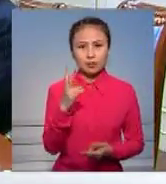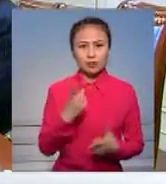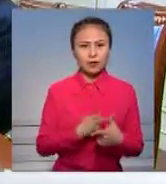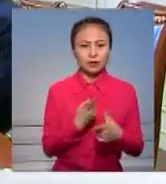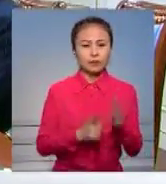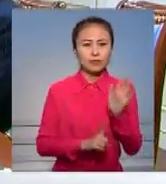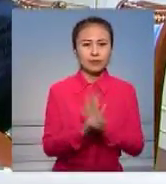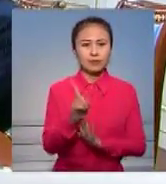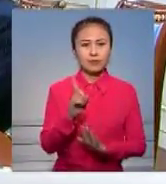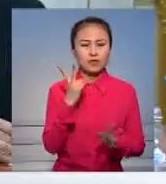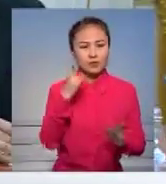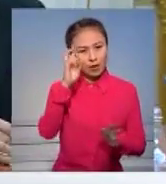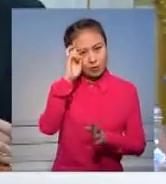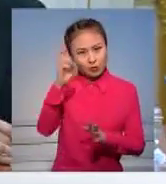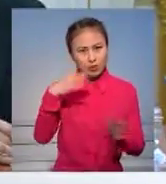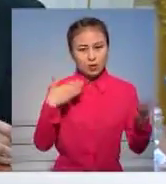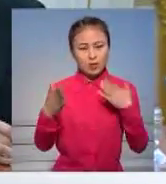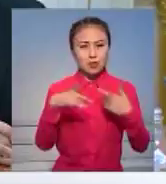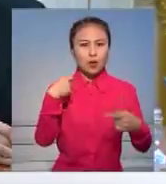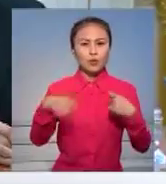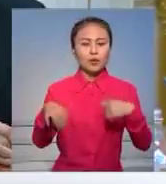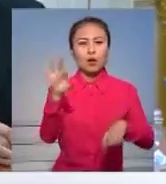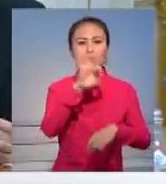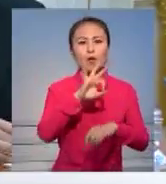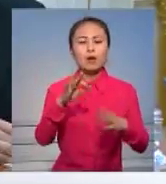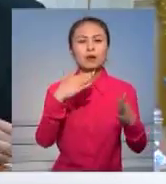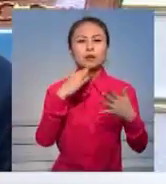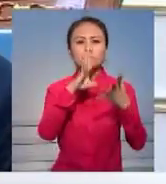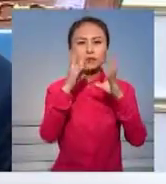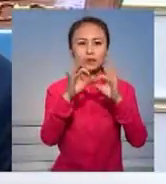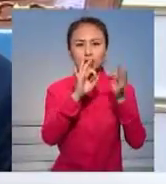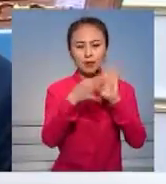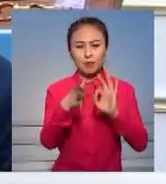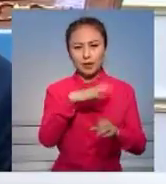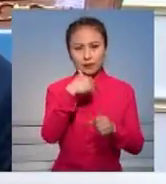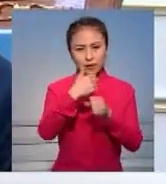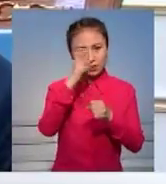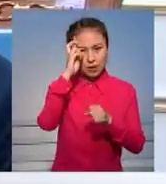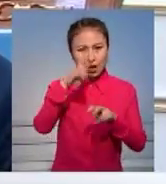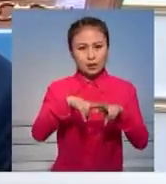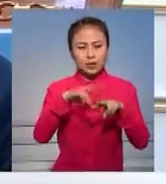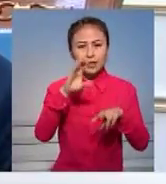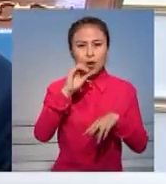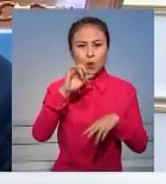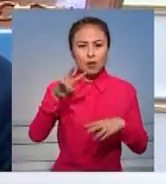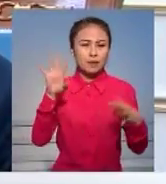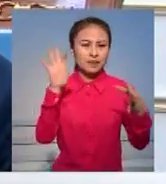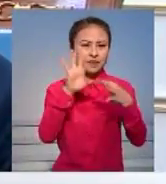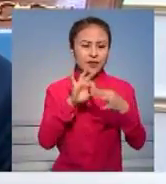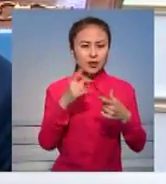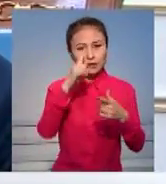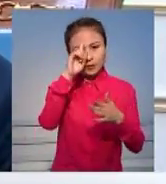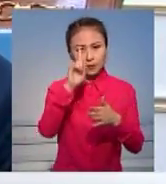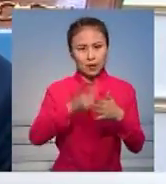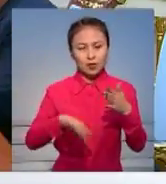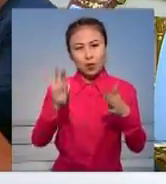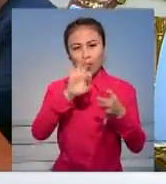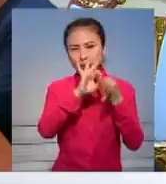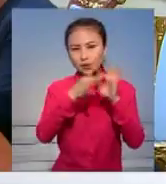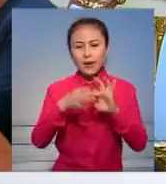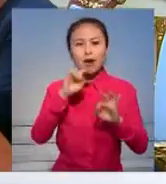Гён Хва екі ел арасындағы сауда-экономикалық қарым-қатынасты талқылады. Елбасы ресми Астана мен Сеул байланысы сенімді сипатта